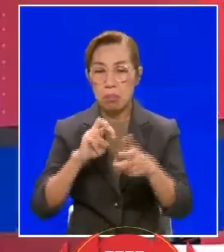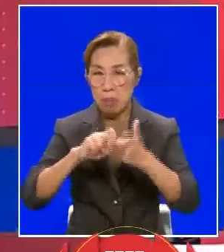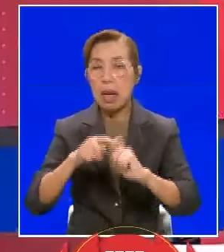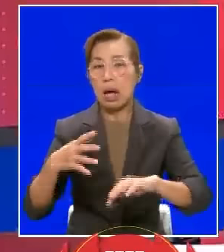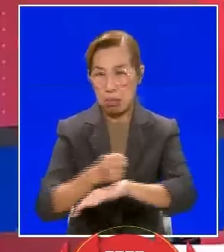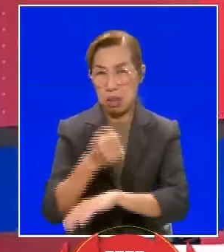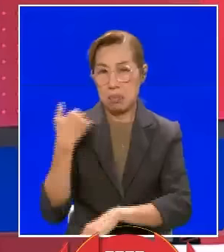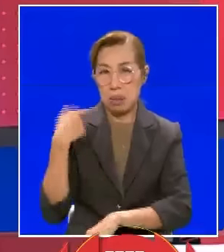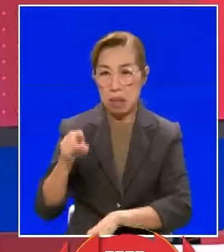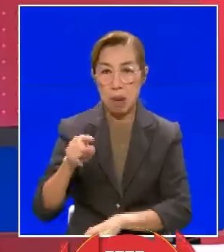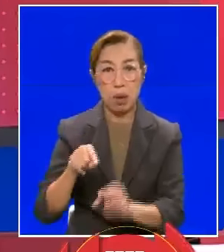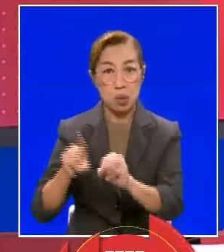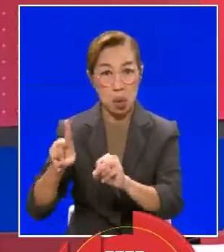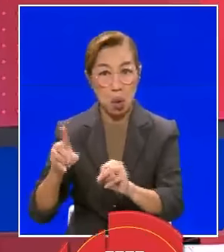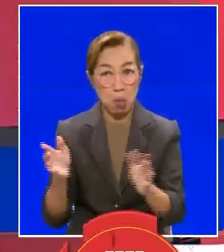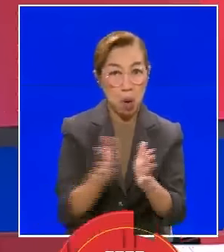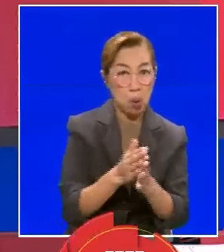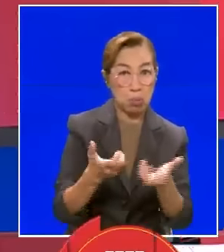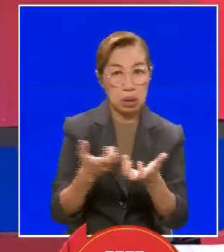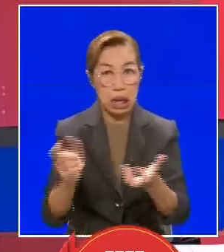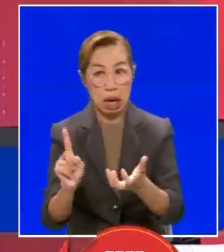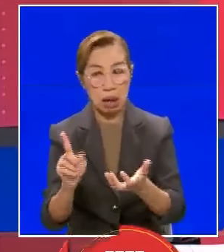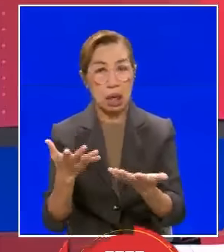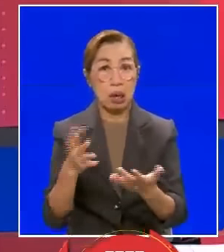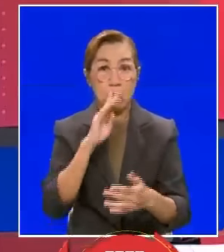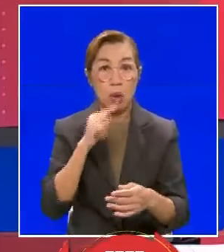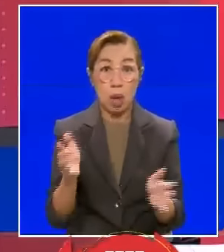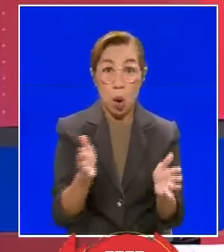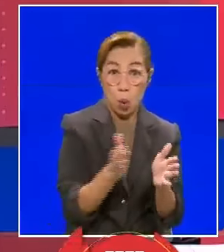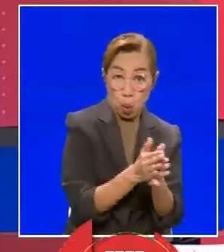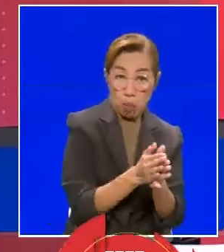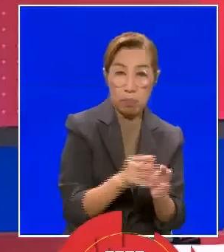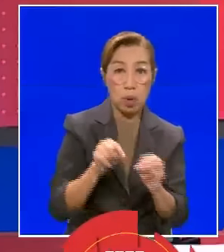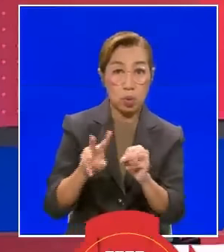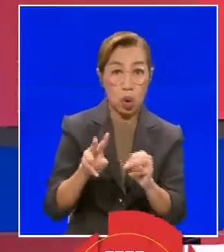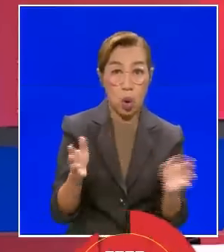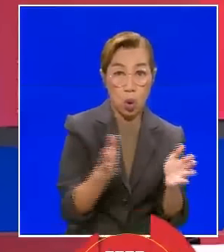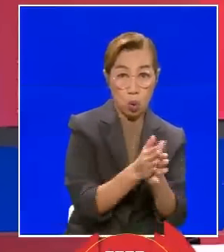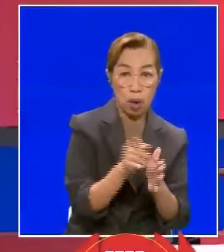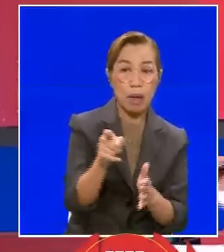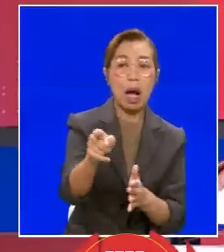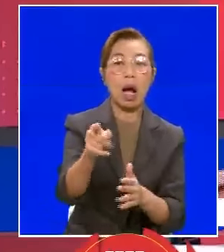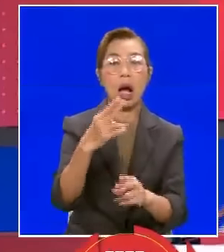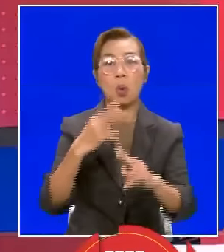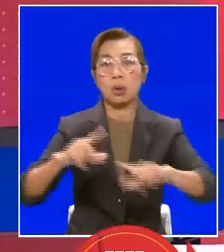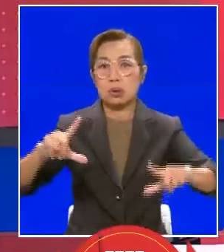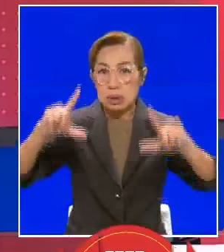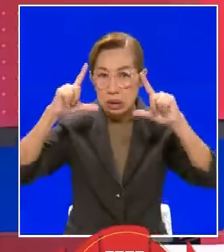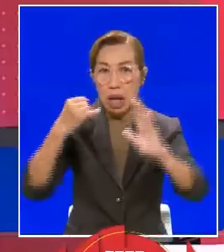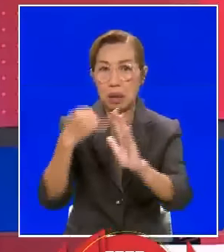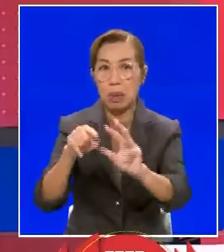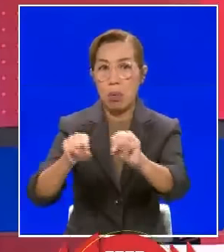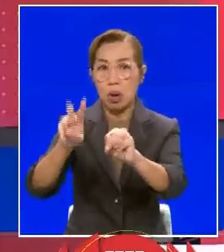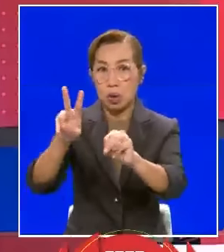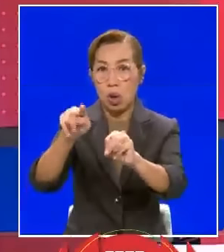ๆว่าจะรวมหรือไม่รวมถ้ารวมแล้วจะเป็นยังไงเพราะมันมีรวมไม่รวมเนี่ยมันจะมีคนที่มีชื่อเสียงหรือเป็นจุดเด่นดังอยู่หลายคน